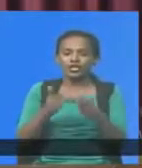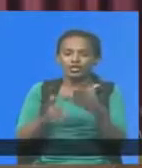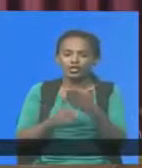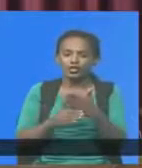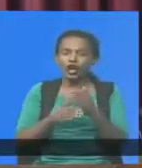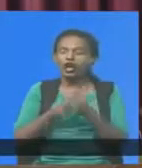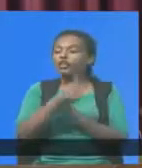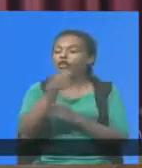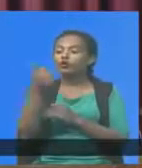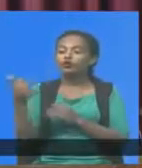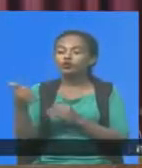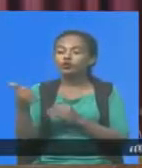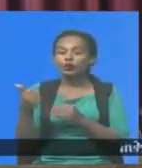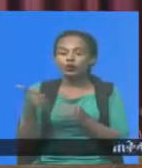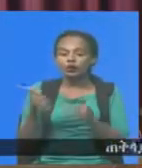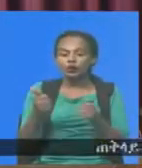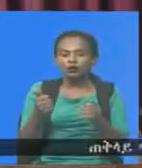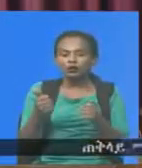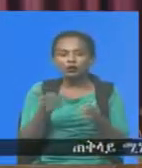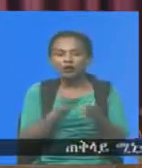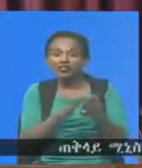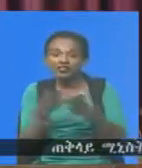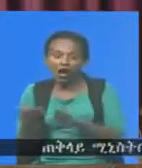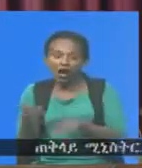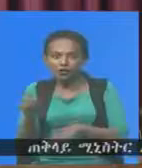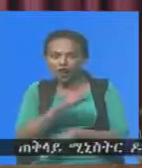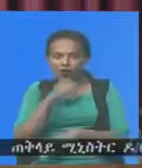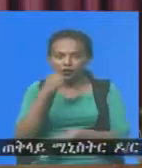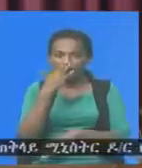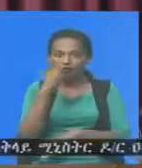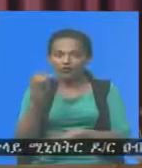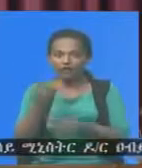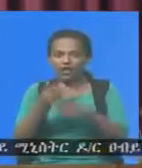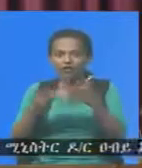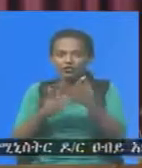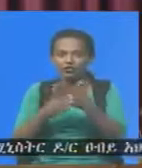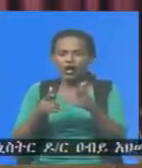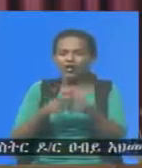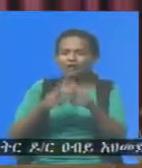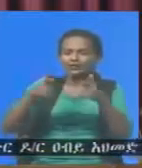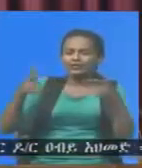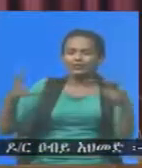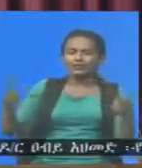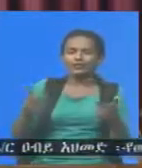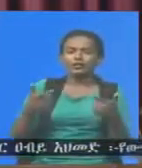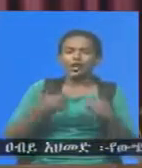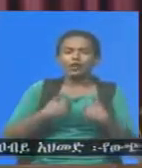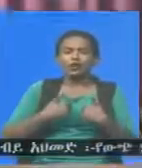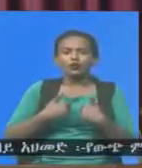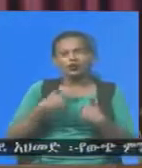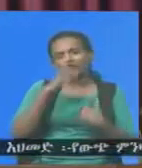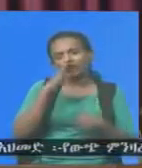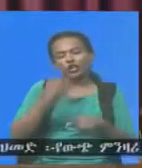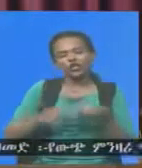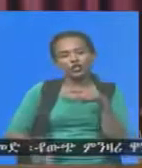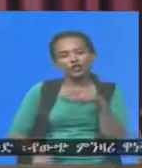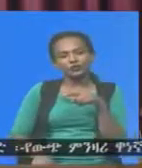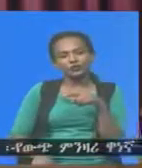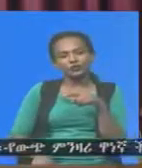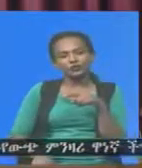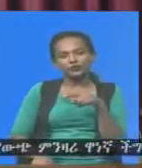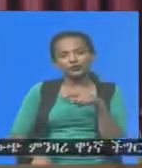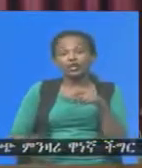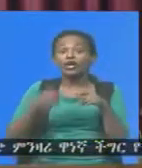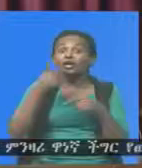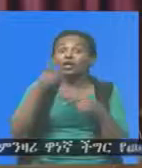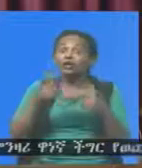ሌሎችን የሚያስተናግድ ካልሆነ በአፍሪካ ደረጃ ትልቅ ፍላግሺፕ ያለው አየር መንገድ መፍጠር አይቻልም ማለት ነው። እያልን